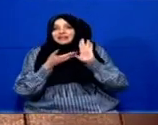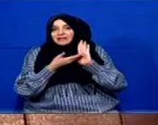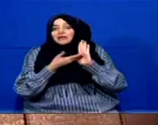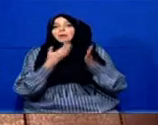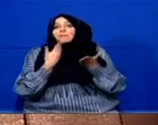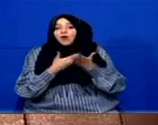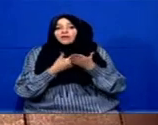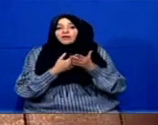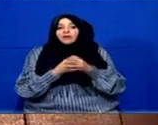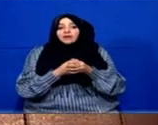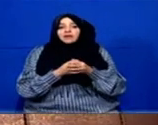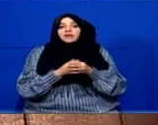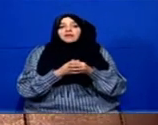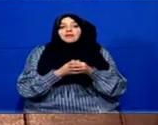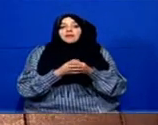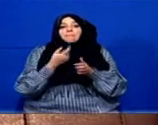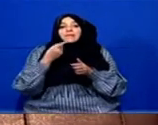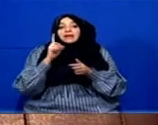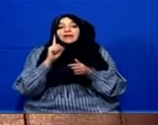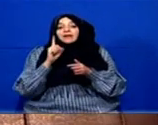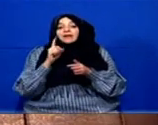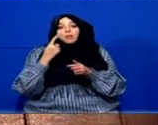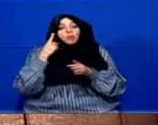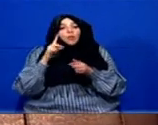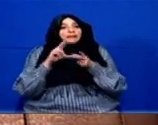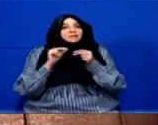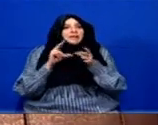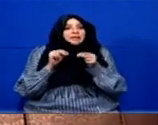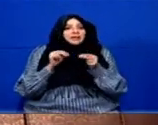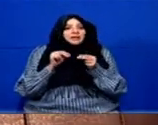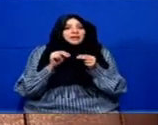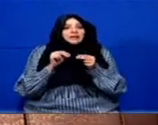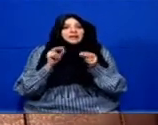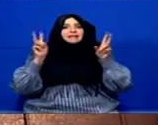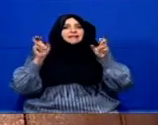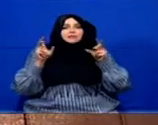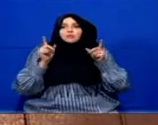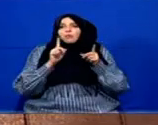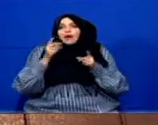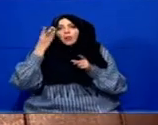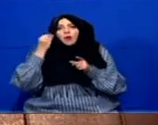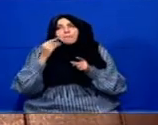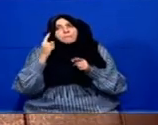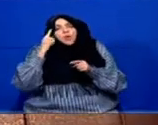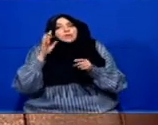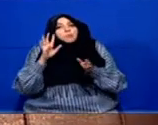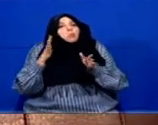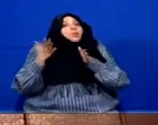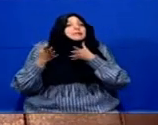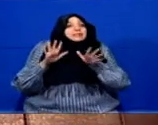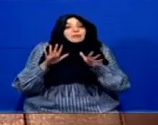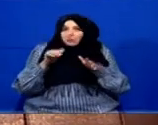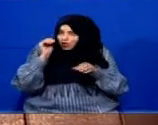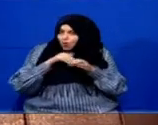ولكن من حيث الثبوت قطعي ولكن حيث الدلال لا لا هناك نصوصا ظنيه الدلل في القران